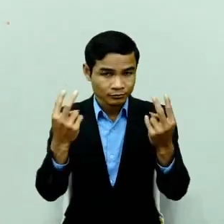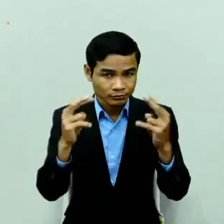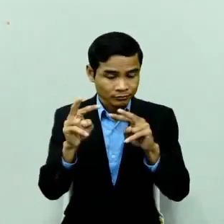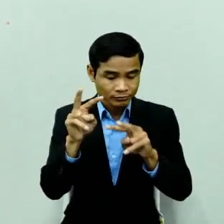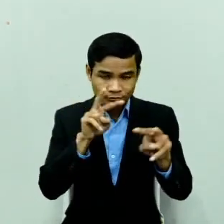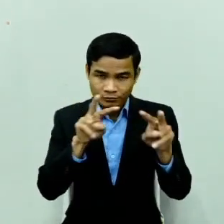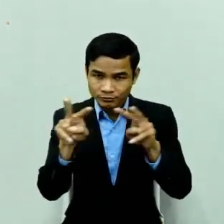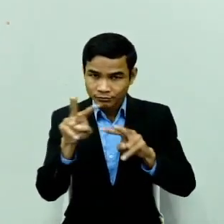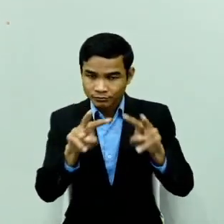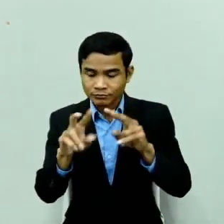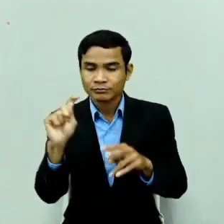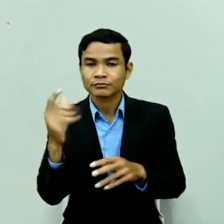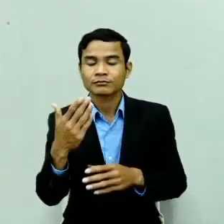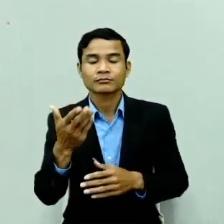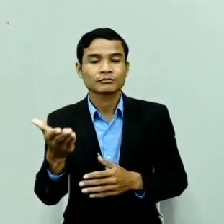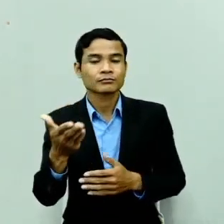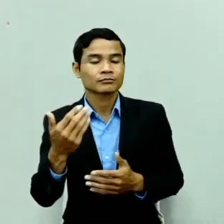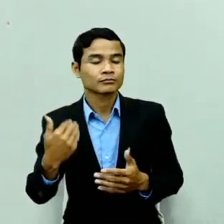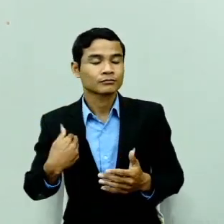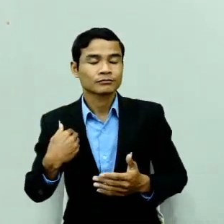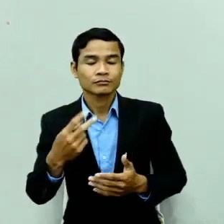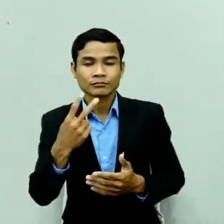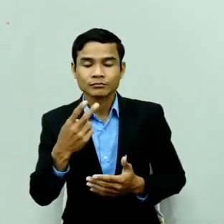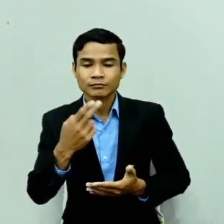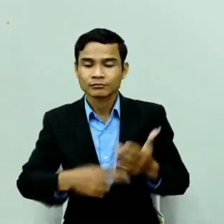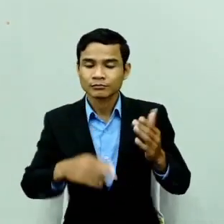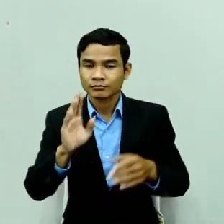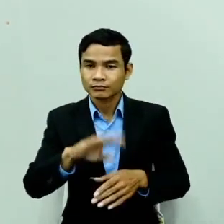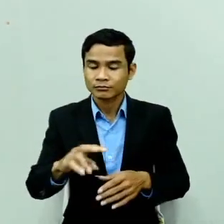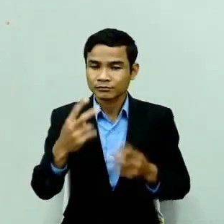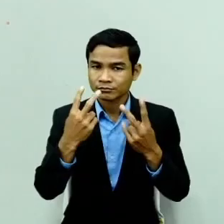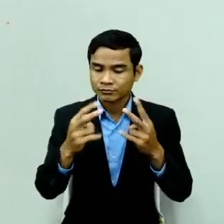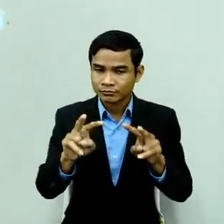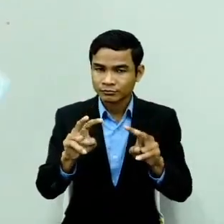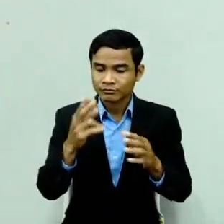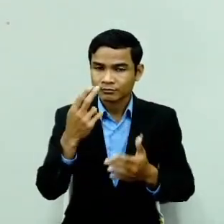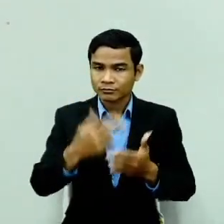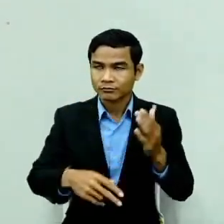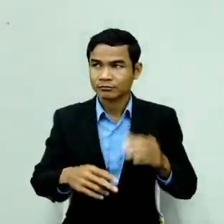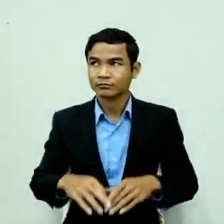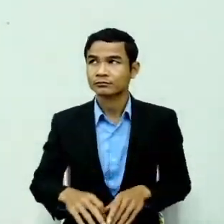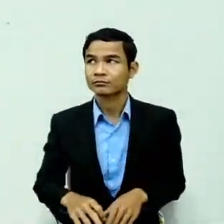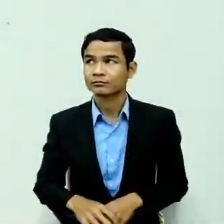con mơ là không rụp hiệp này ta con khơi miên ở vầy khá chà